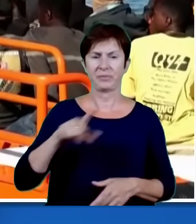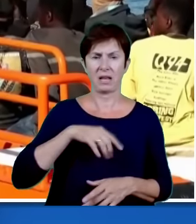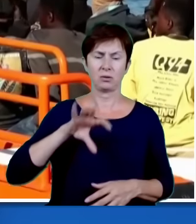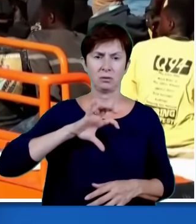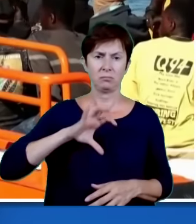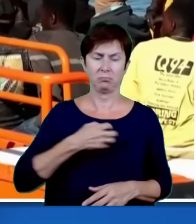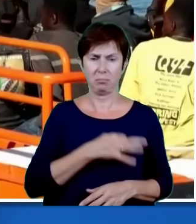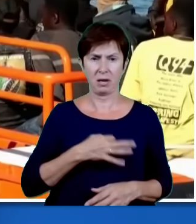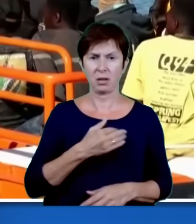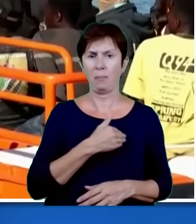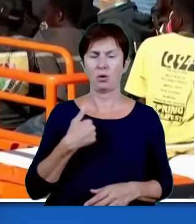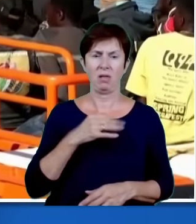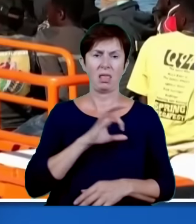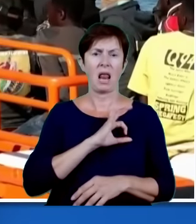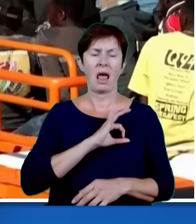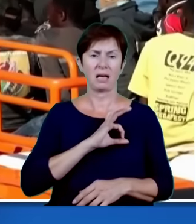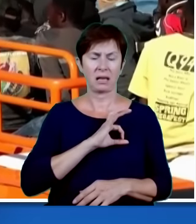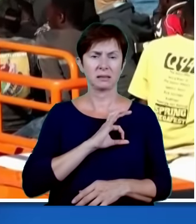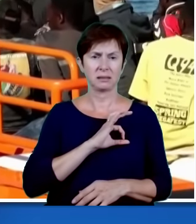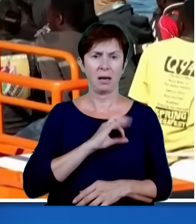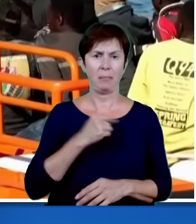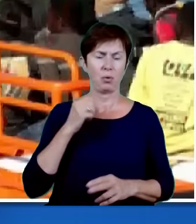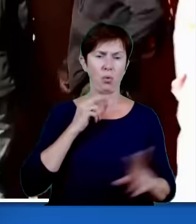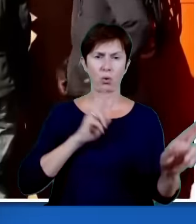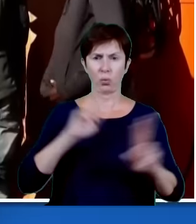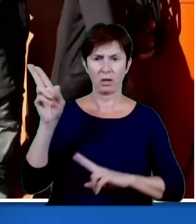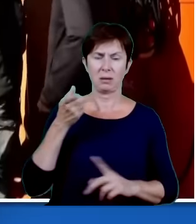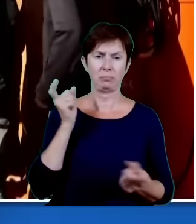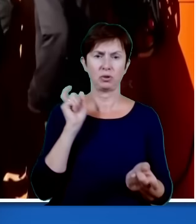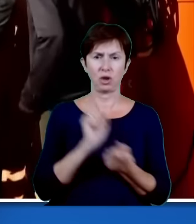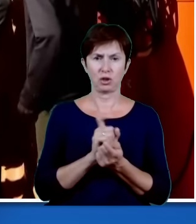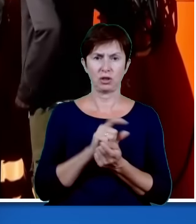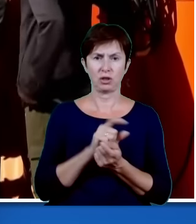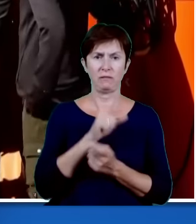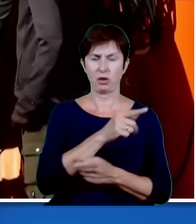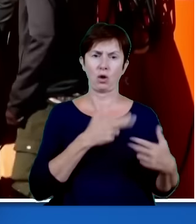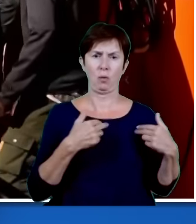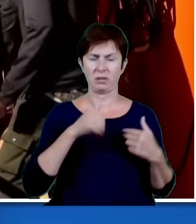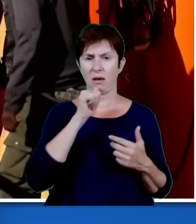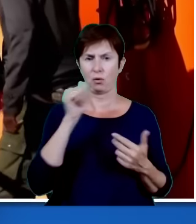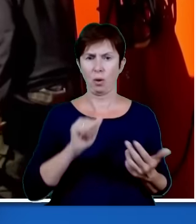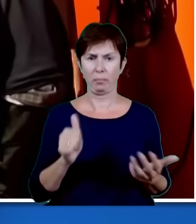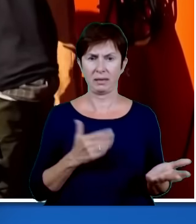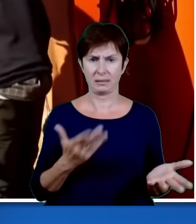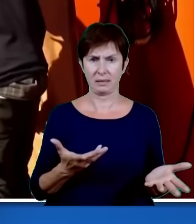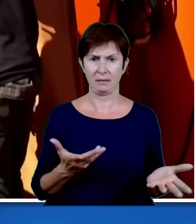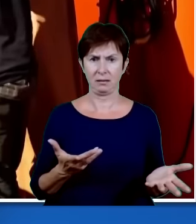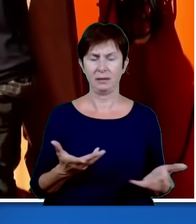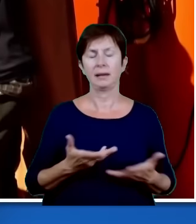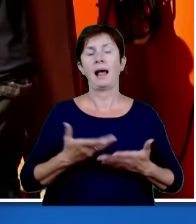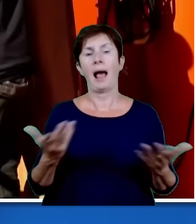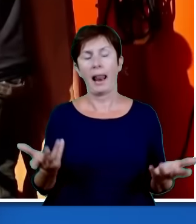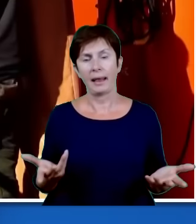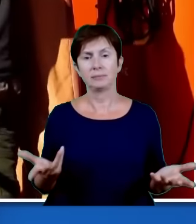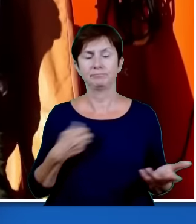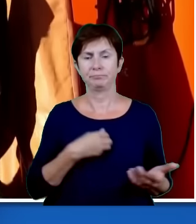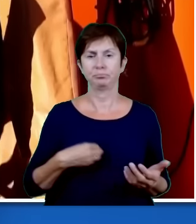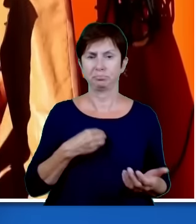delegacja W tej frakcji Głosowaliśmy przeciwko tej Komisji Europejskiej natomiast niestety Polacy w